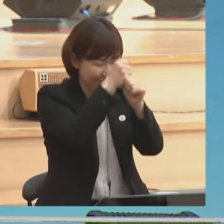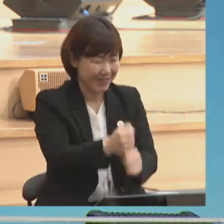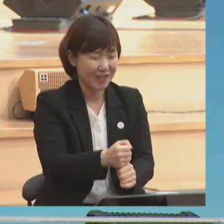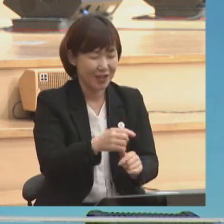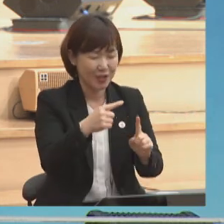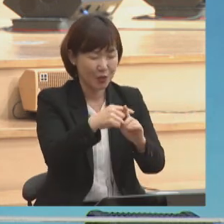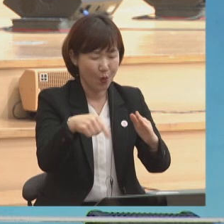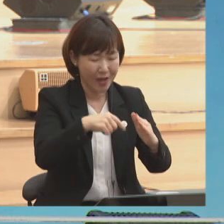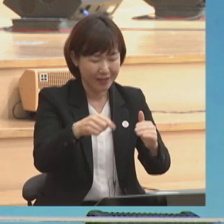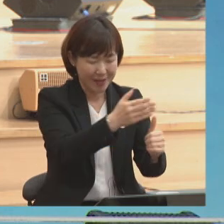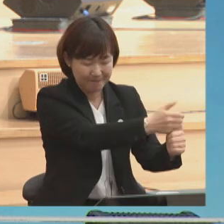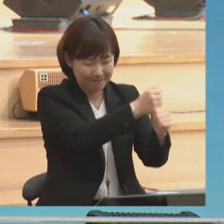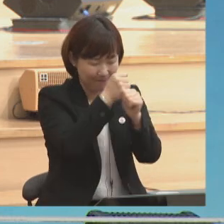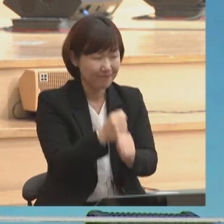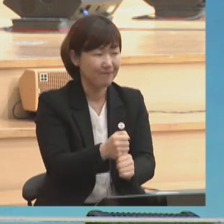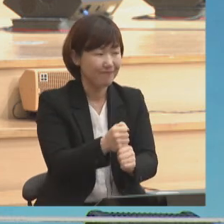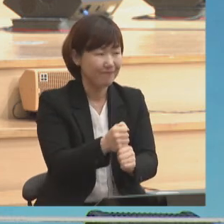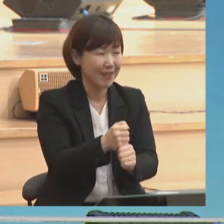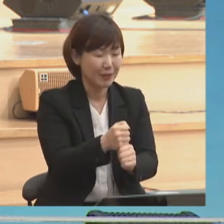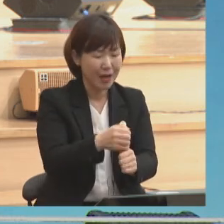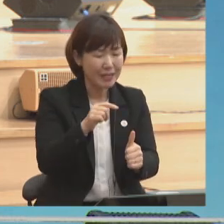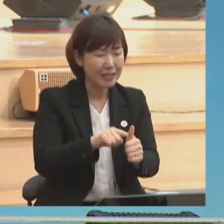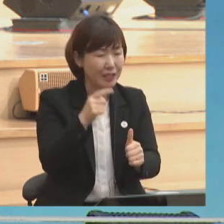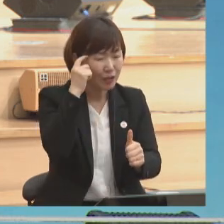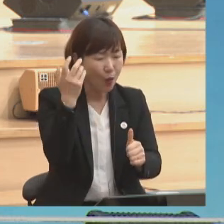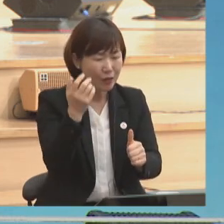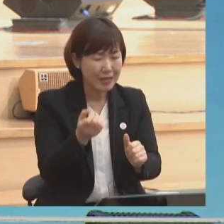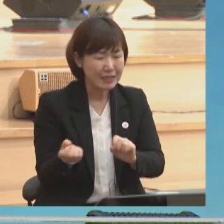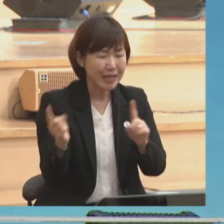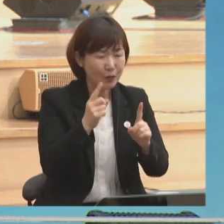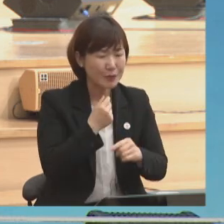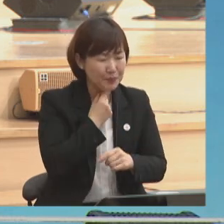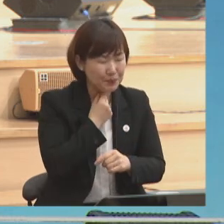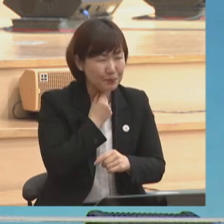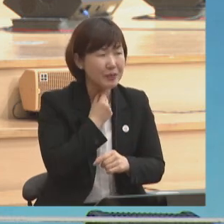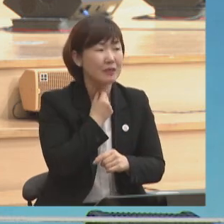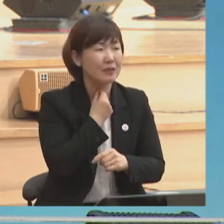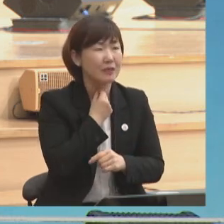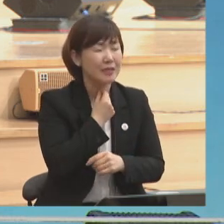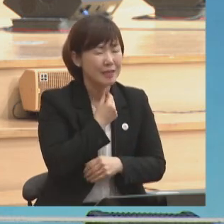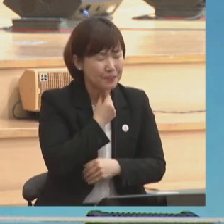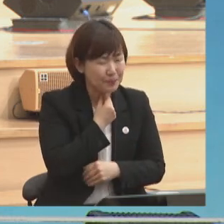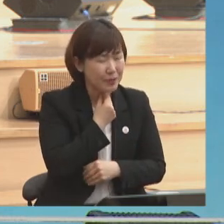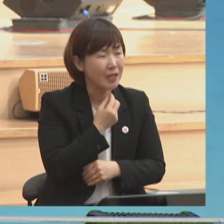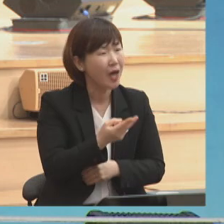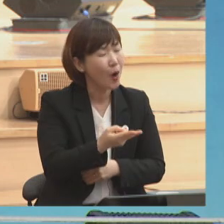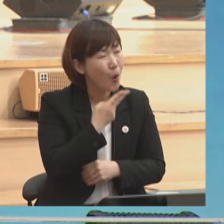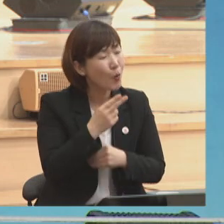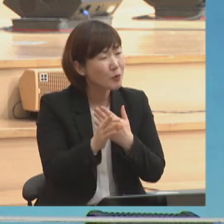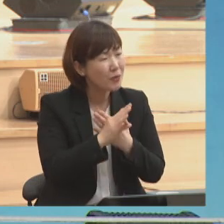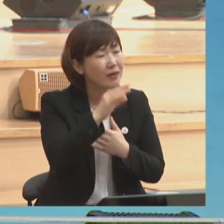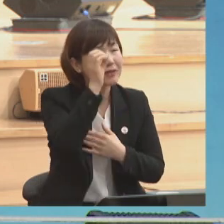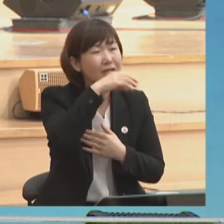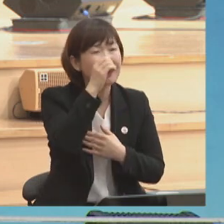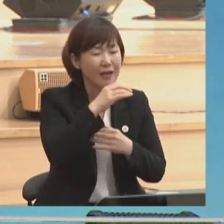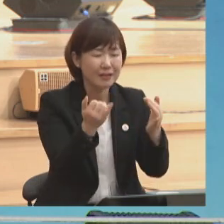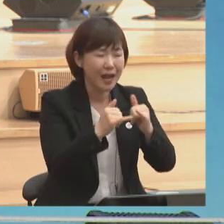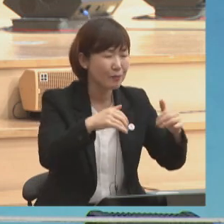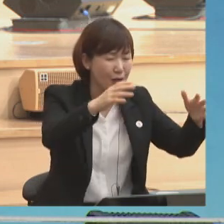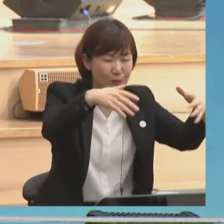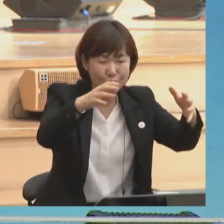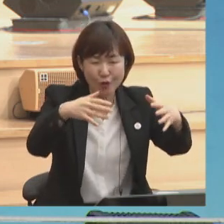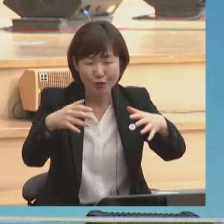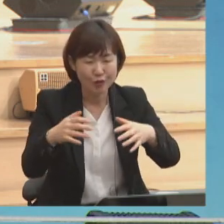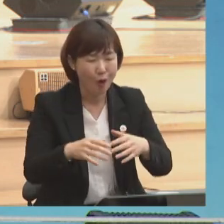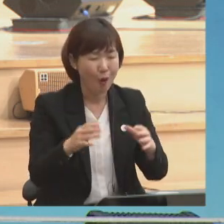놔요. 근데 그 영혼을 살리겠다는 의도가 없다? 그냥 사람 모은 거지.